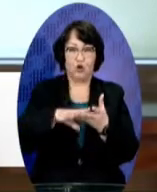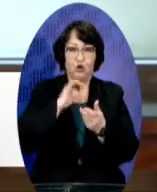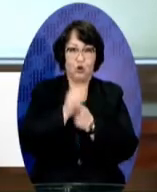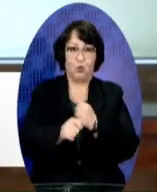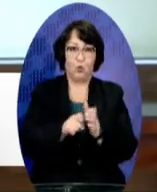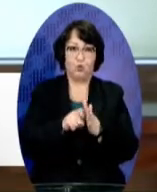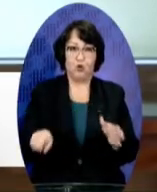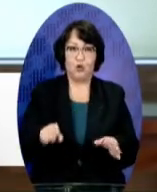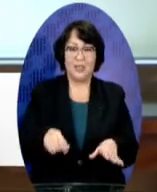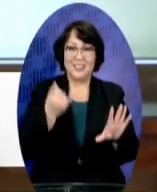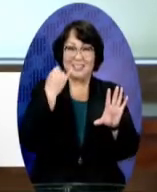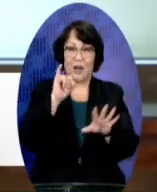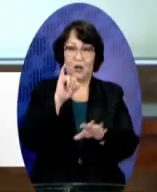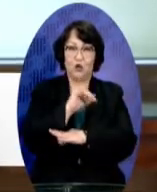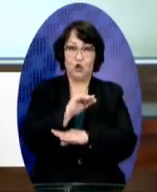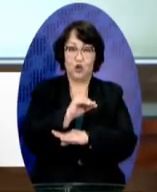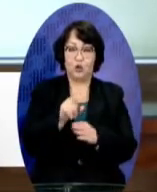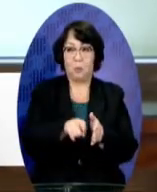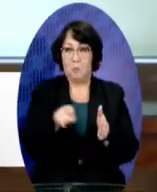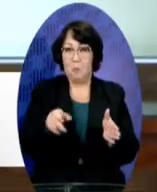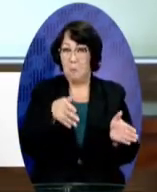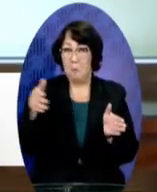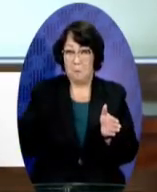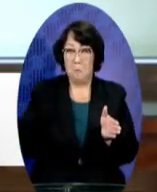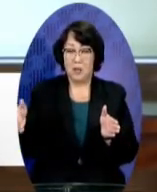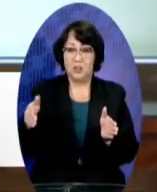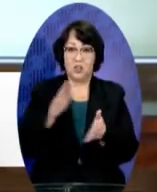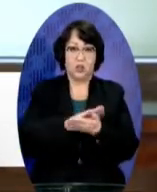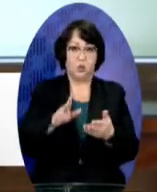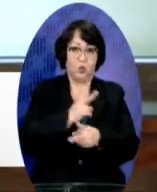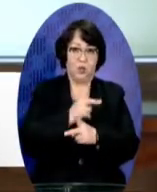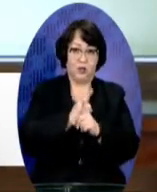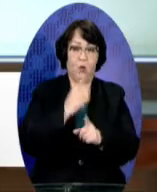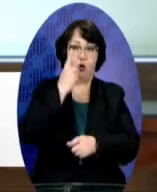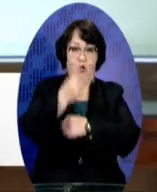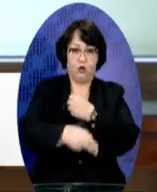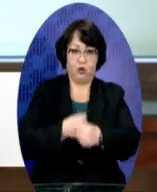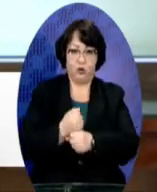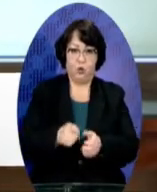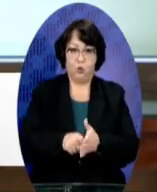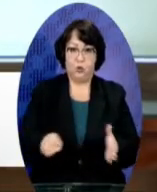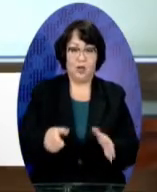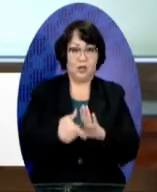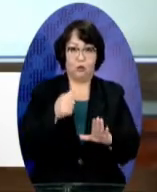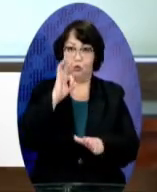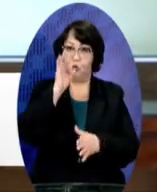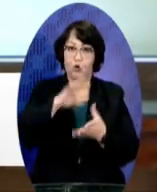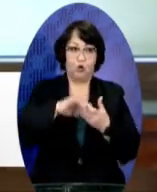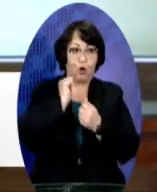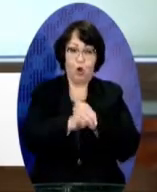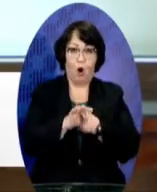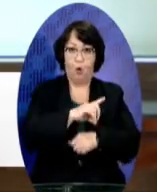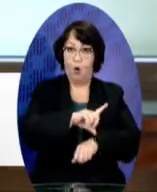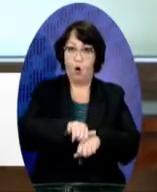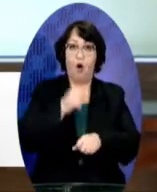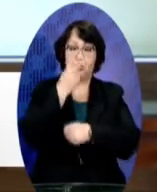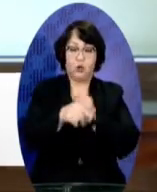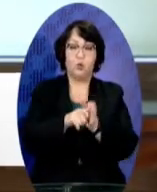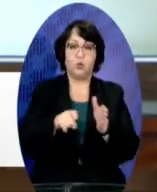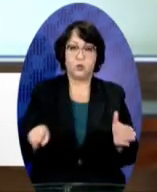хугацаагаар сунгадаг байсан бол шинэ хуулиараа бол 2 жилийн хугацаанд үр төлөх хугацааг сунгах